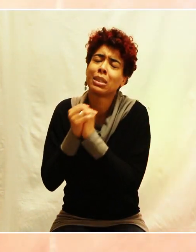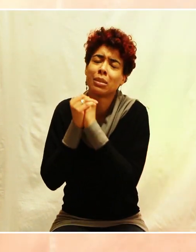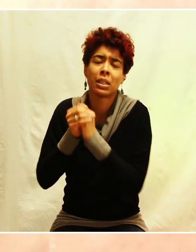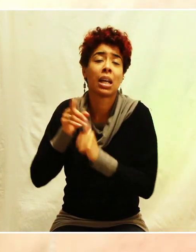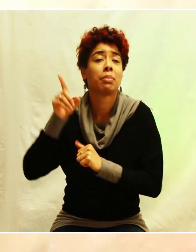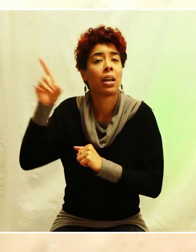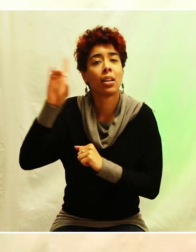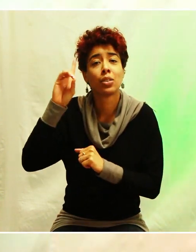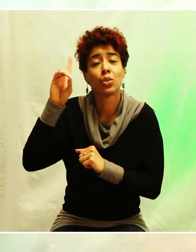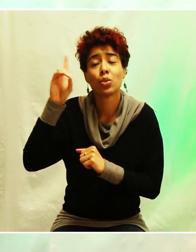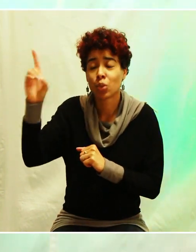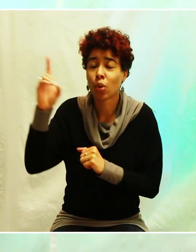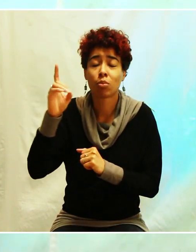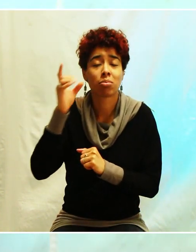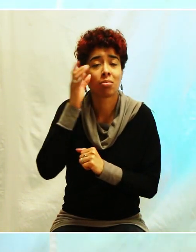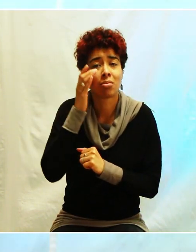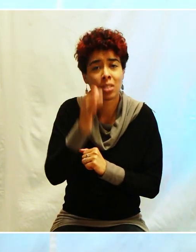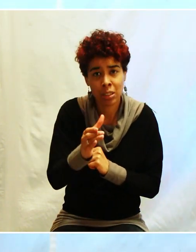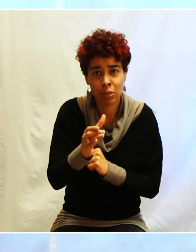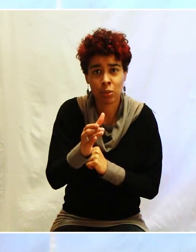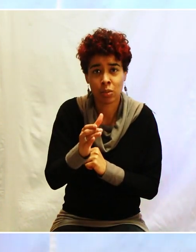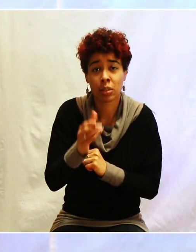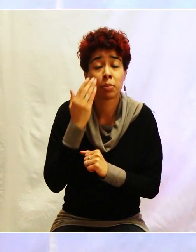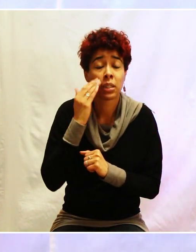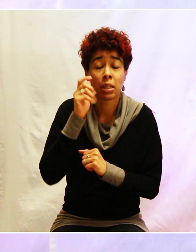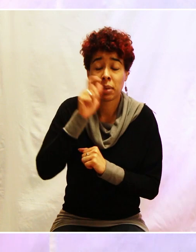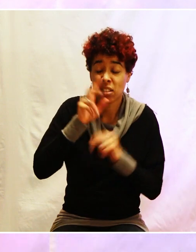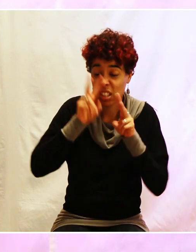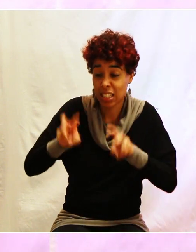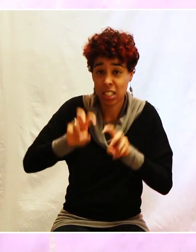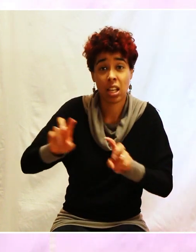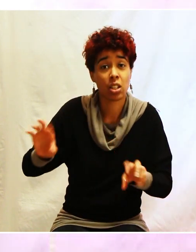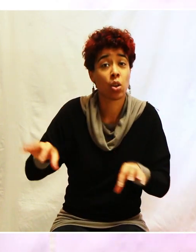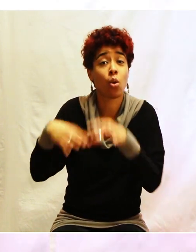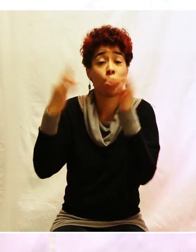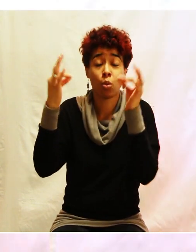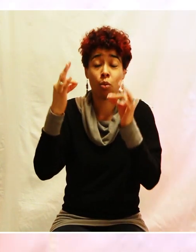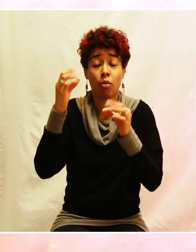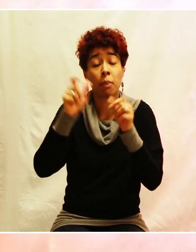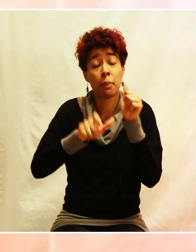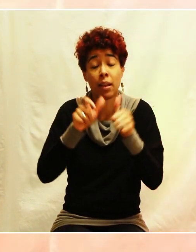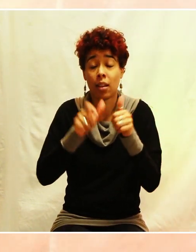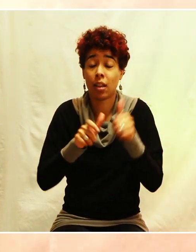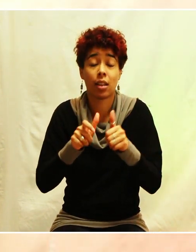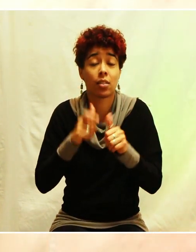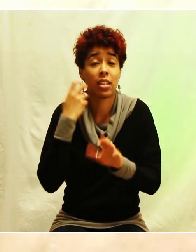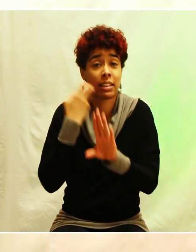trouve, celui qui frappe, Dieu ouvre, celui qui demande reçoit.